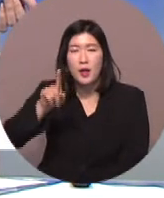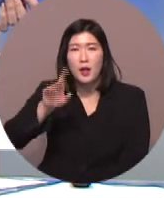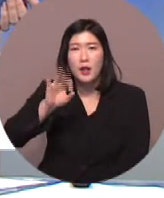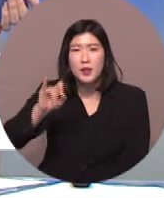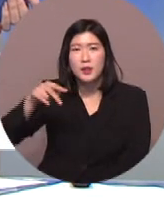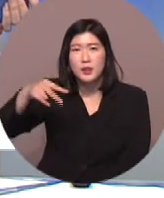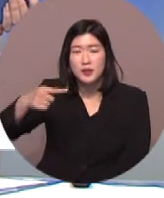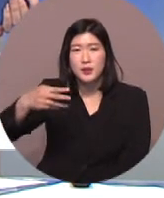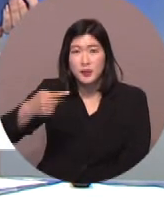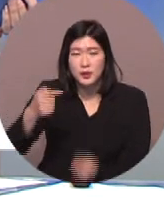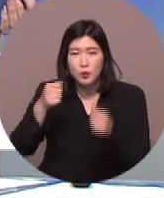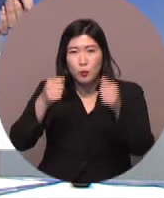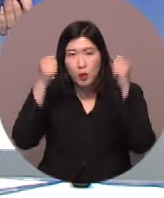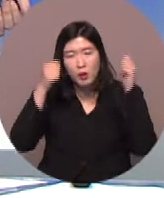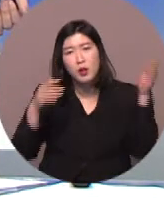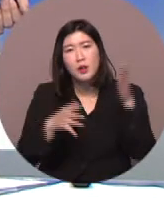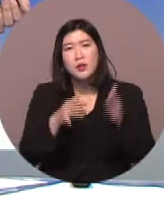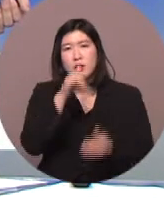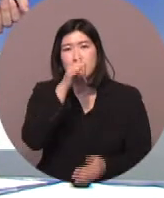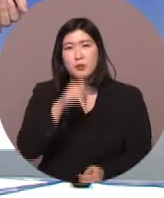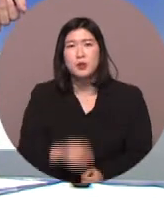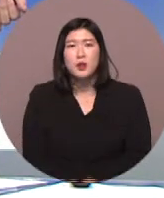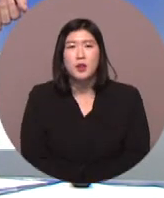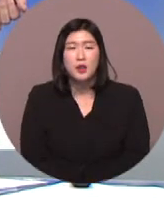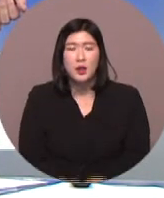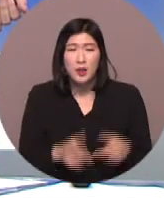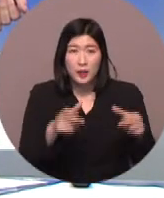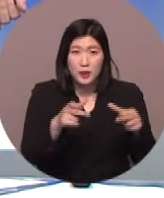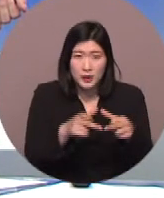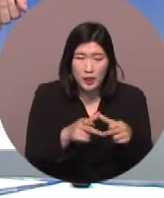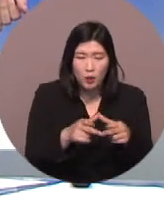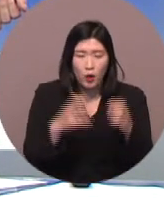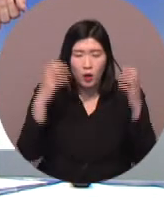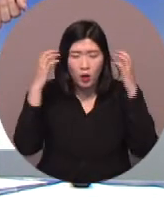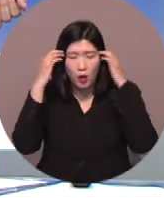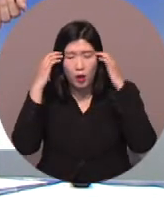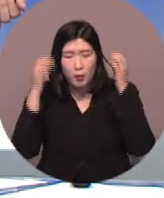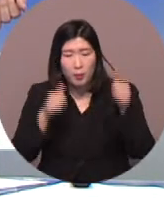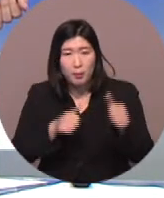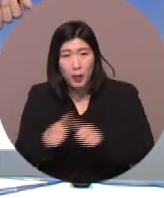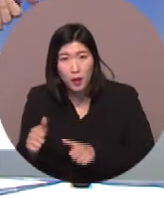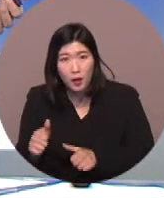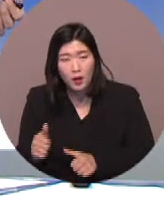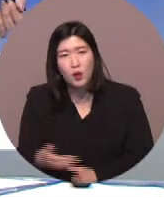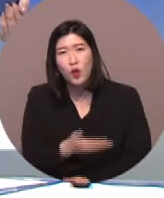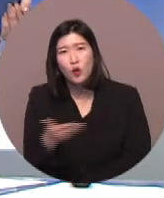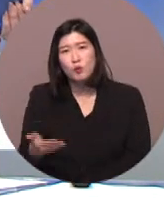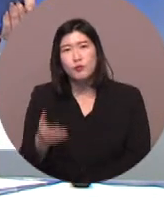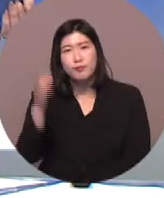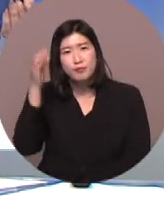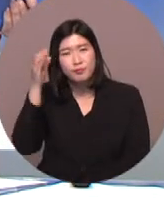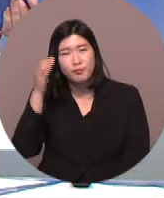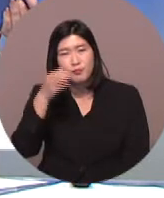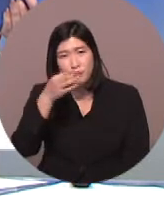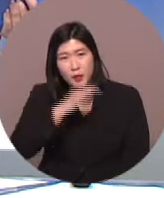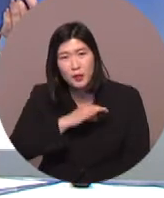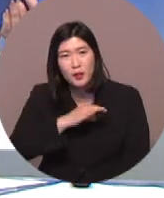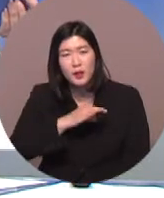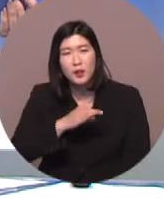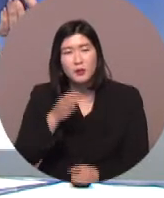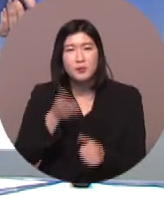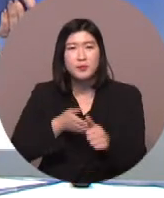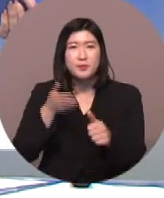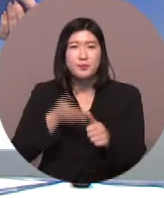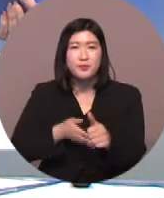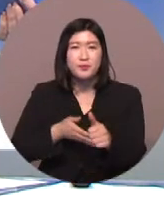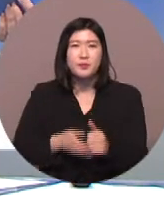학위를 따는 졸업생들이 있습니다. 장애와 역경을 이겨낸 과학도들을 보면서 힘을 내보시는 건 어떨까요? 조형찬